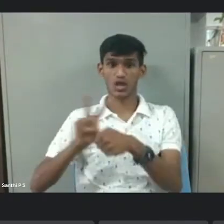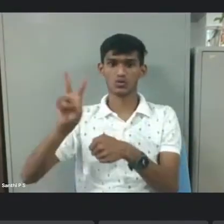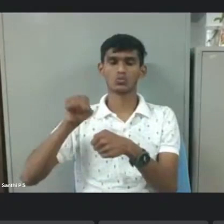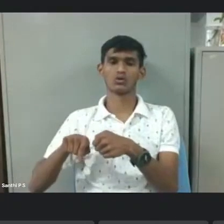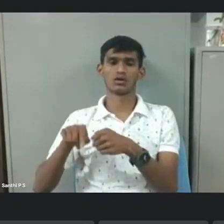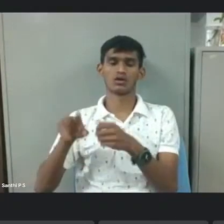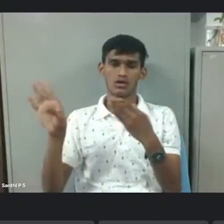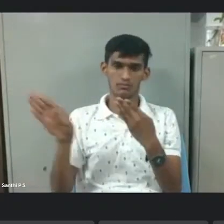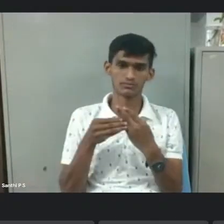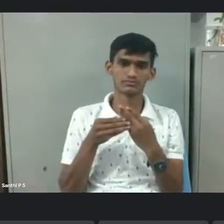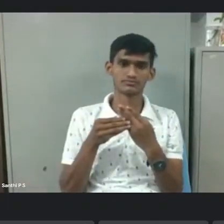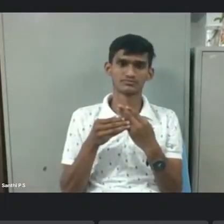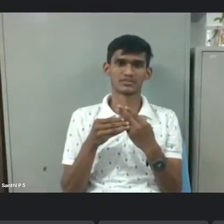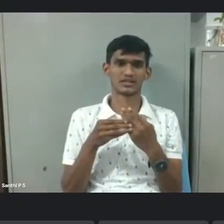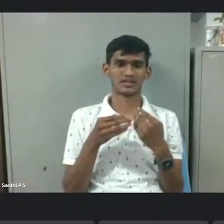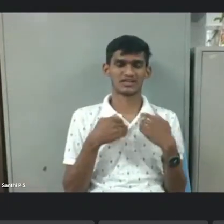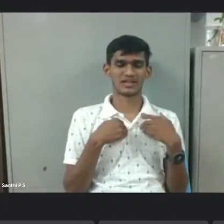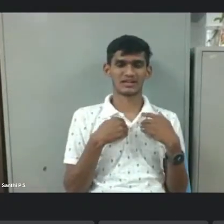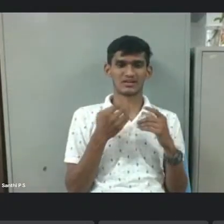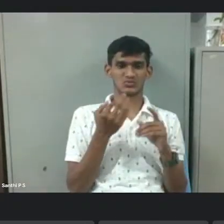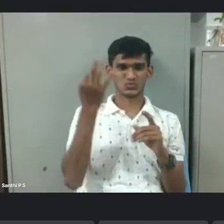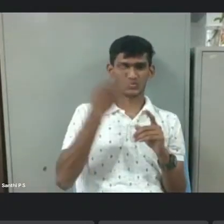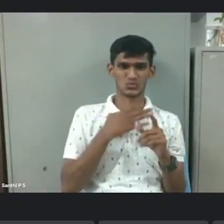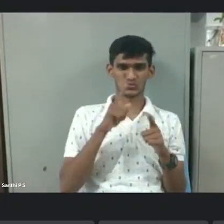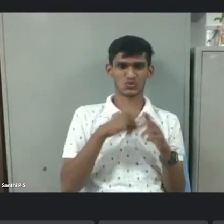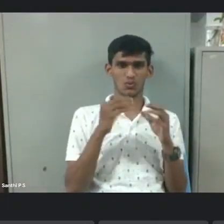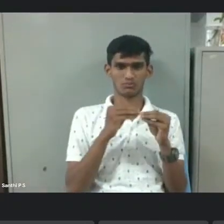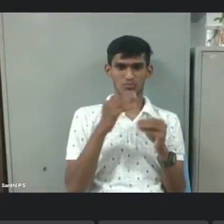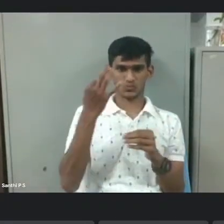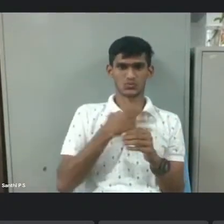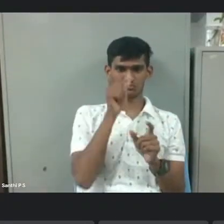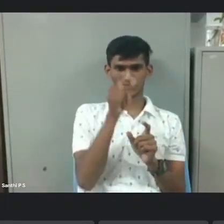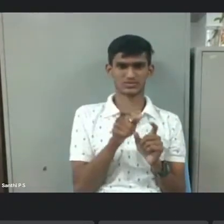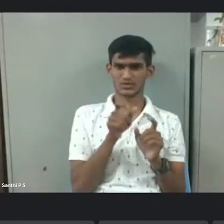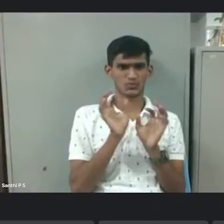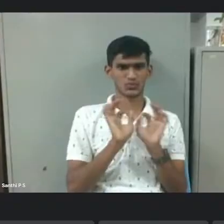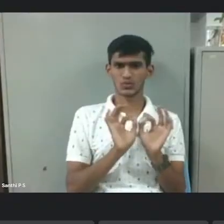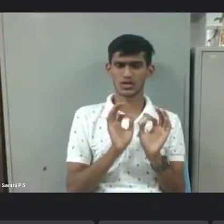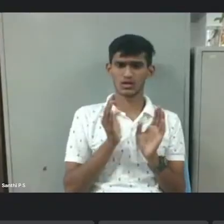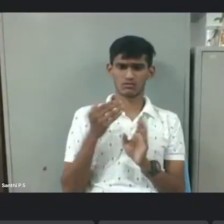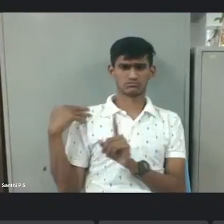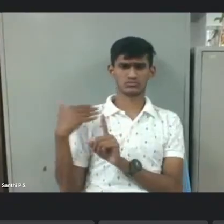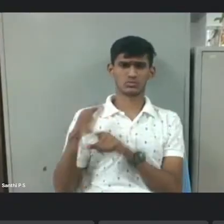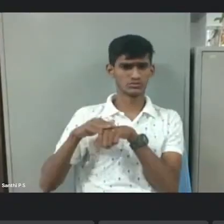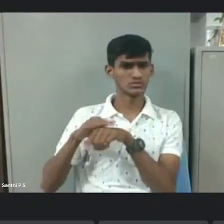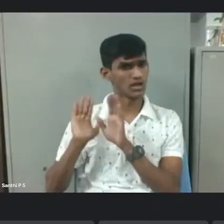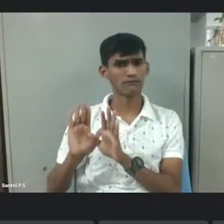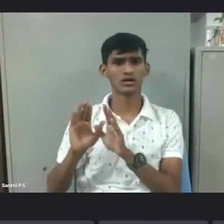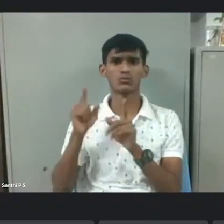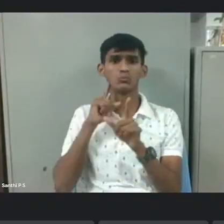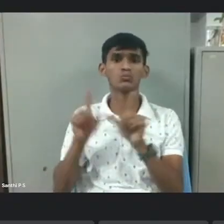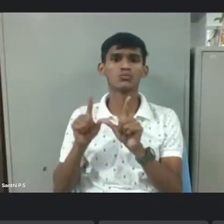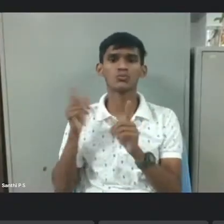ഫ്രഷർ അല്ല എന്നുള്ള ആ ഒരു തുടക്കക്കാരനല്ല, എനിക്ക് ഇതുണ്ട്, എനിക്ക് ഇതിന് എക്സ്പീരിയൻസ് ഉണ്ട് എന്ന് പറയാനുള്ള ഒരു സാധ്യത,